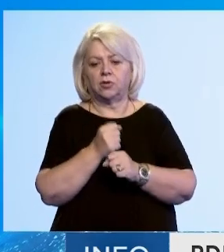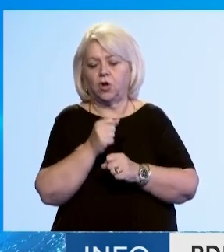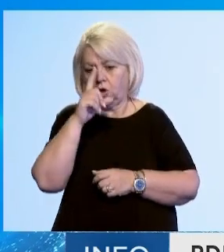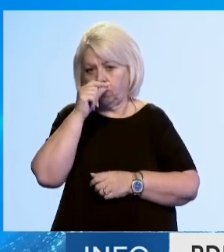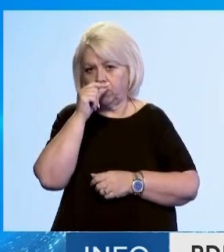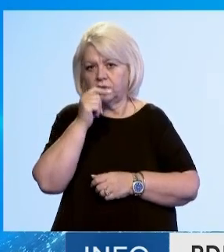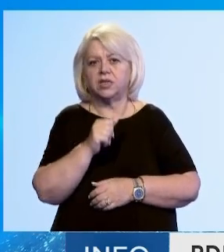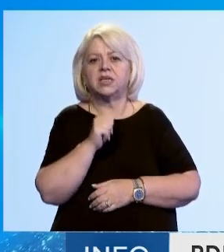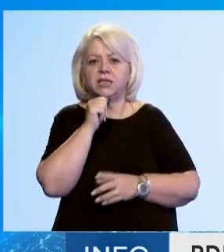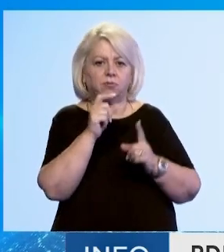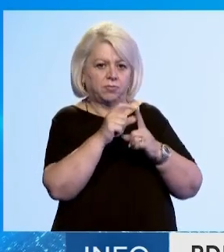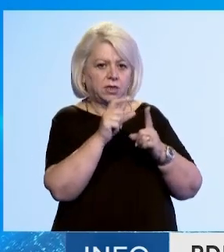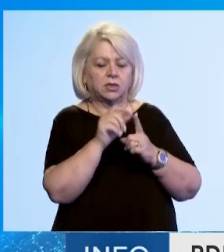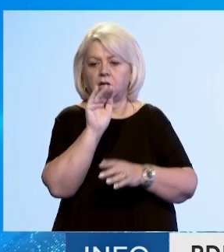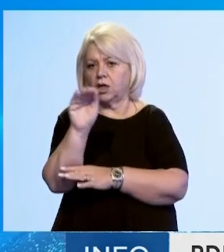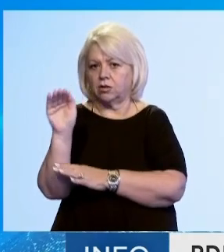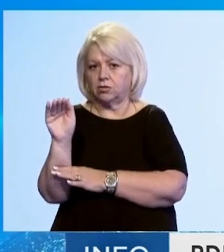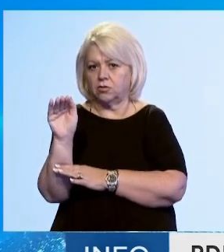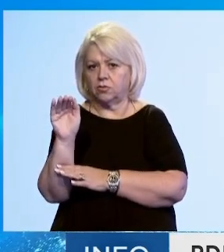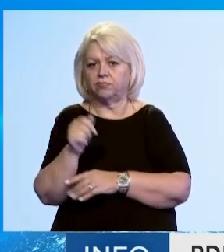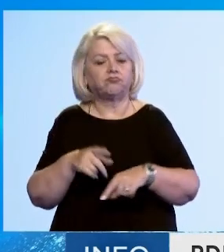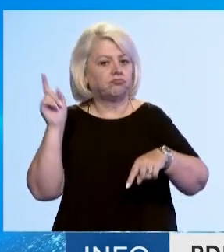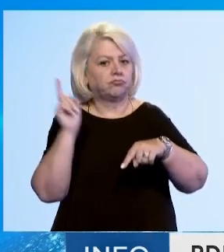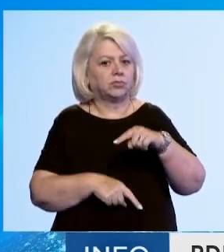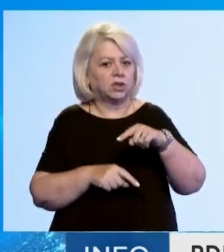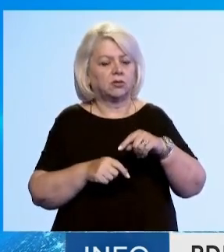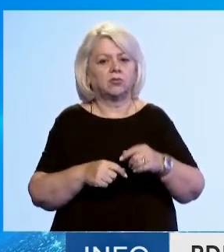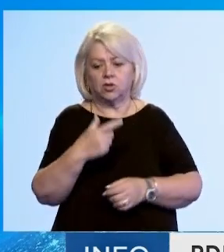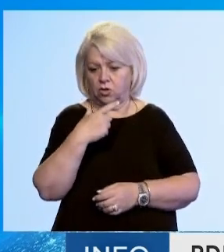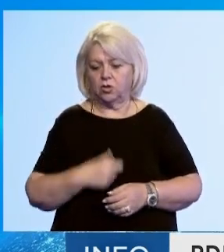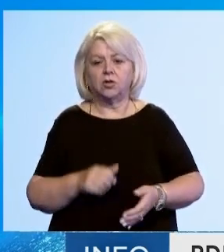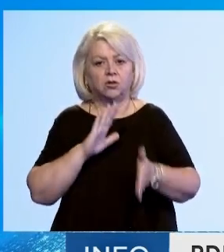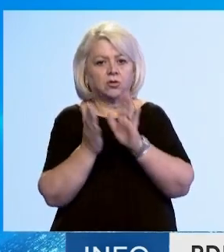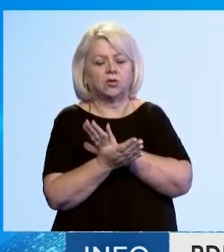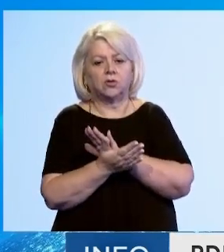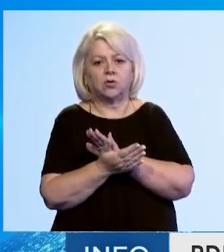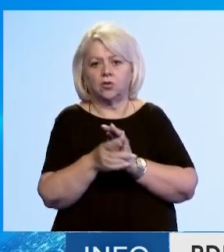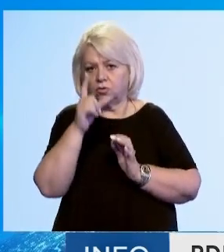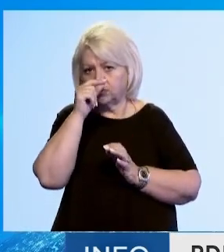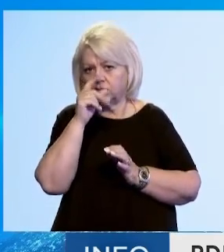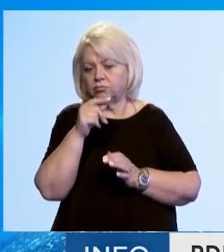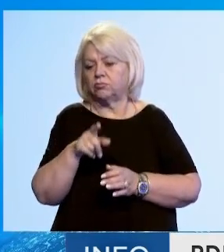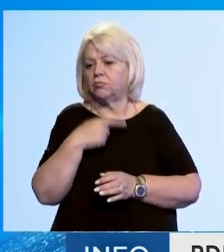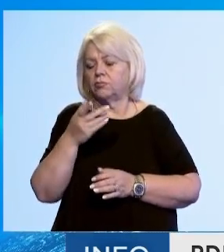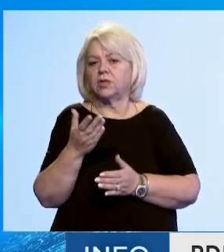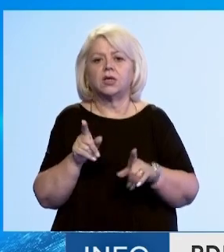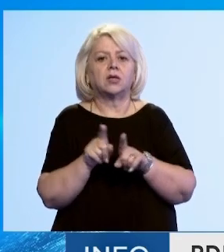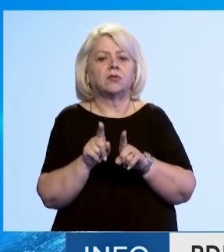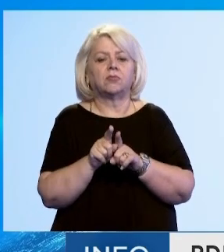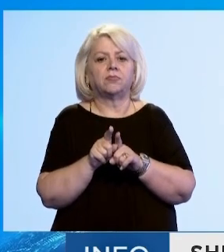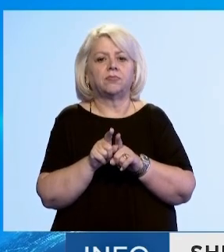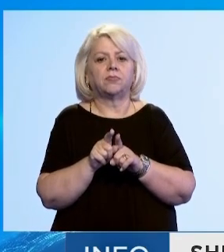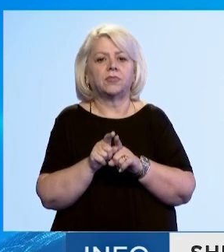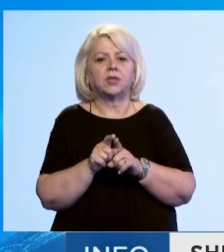Zveçanit Ilir Peci ka njoftuar se ka shkarkuar nga detyra nën kryetaren e komunës, për siç ka thënë ai, si pasoj e